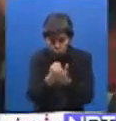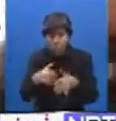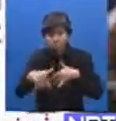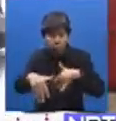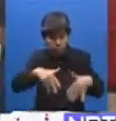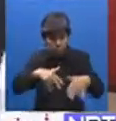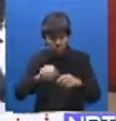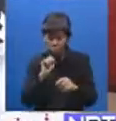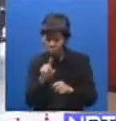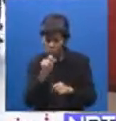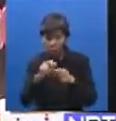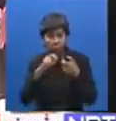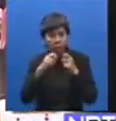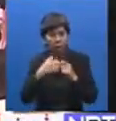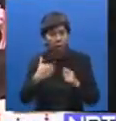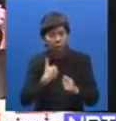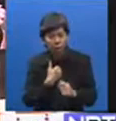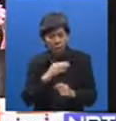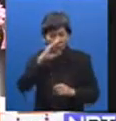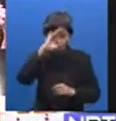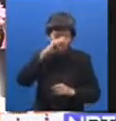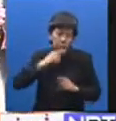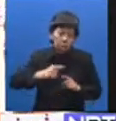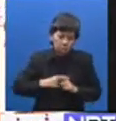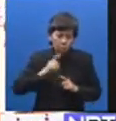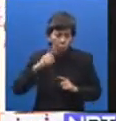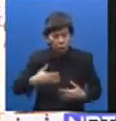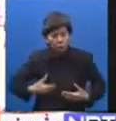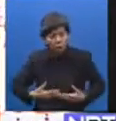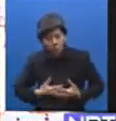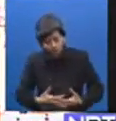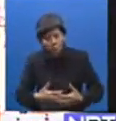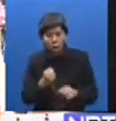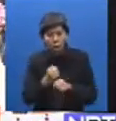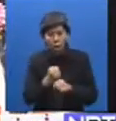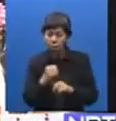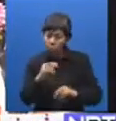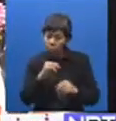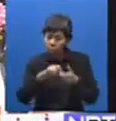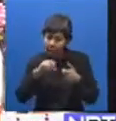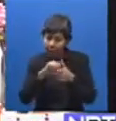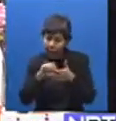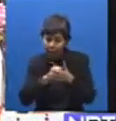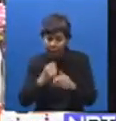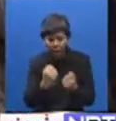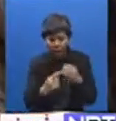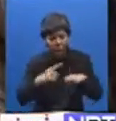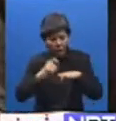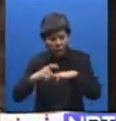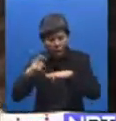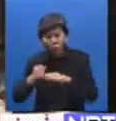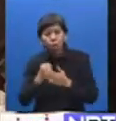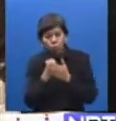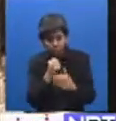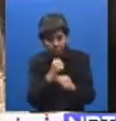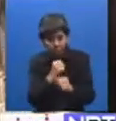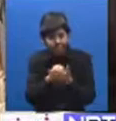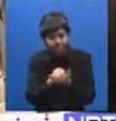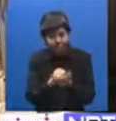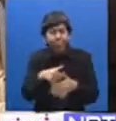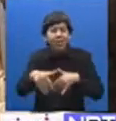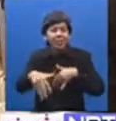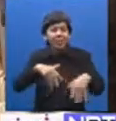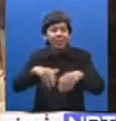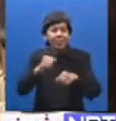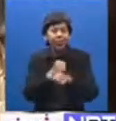ประชาชนเหตุฉุกเฉินอาทิคนเจ็บคนป่วยหรือหญิงใกล้คลอดรวมทั้งการแก้ไขปัญหารถเสียบนท้องถนนอำนวยการจราจรให้